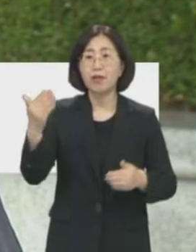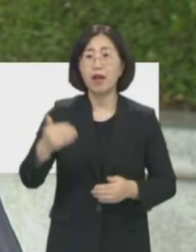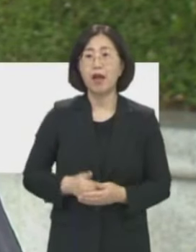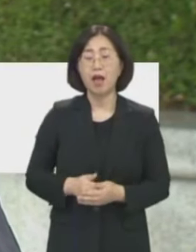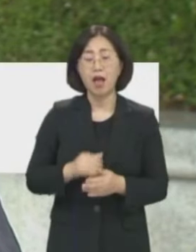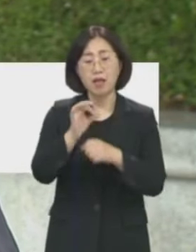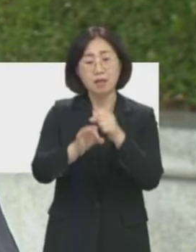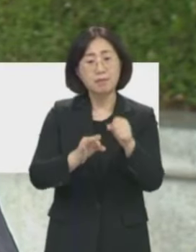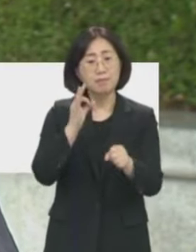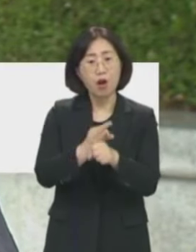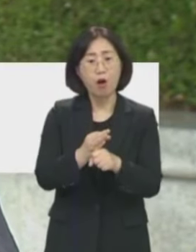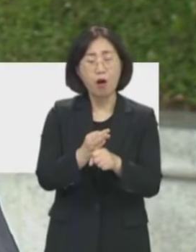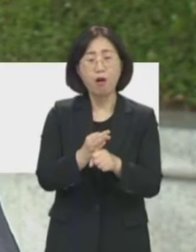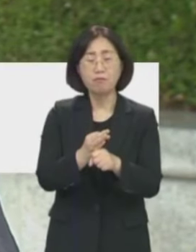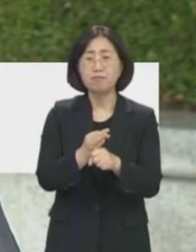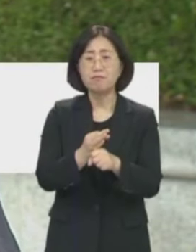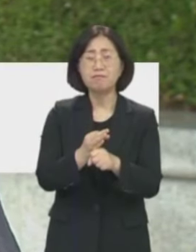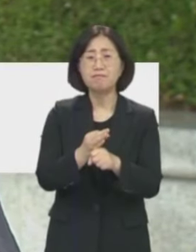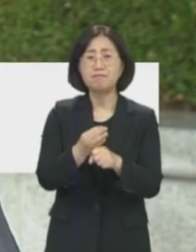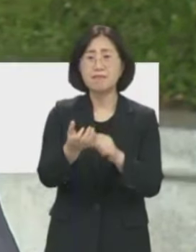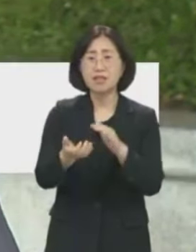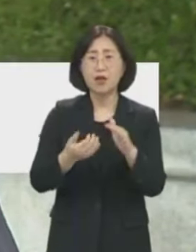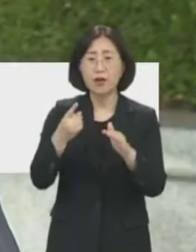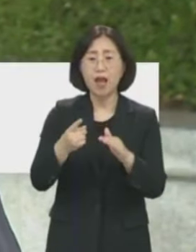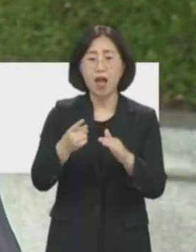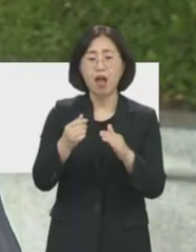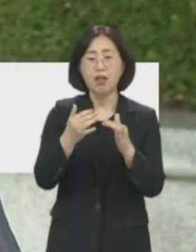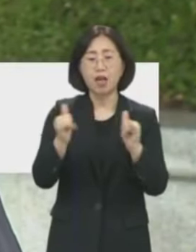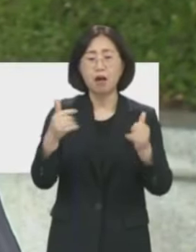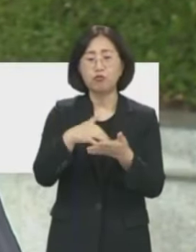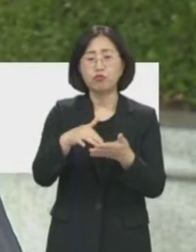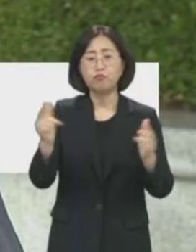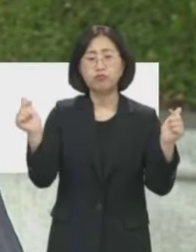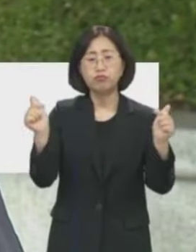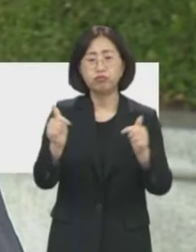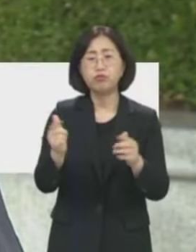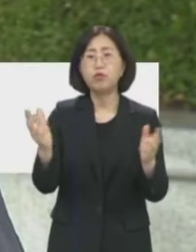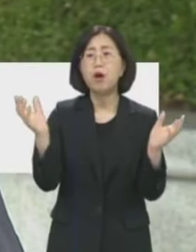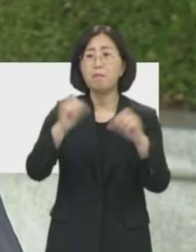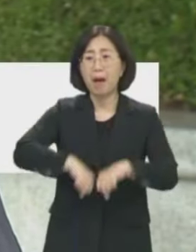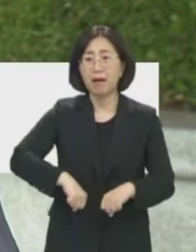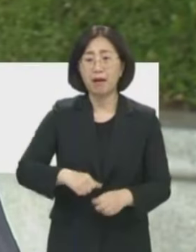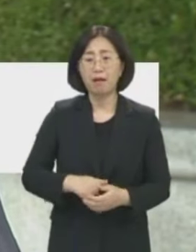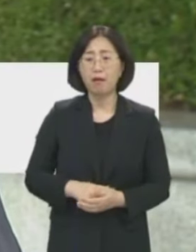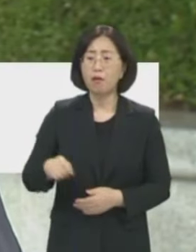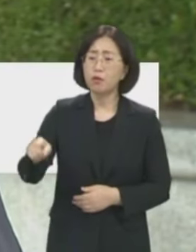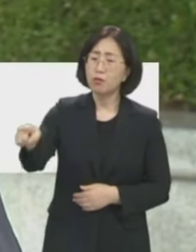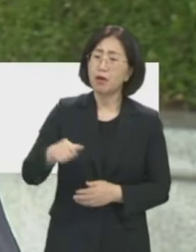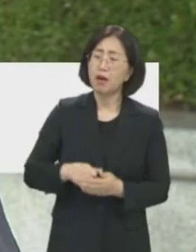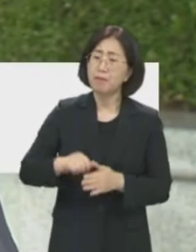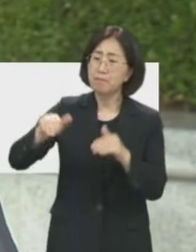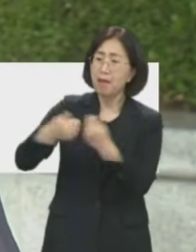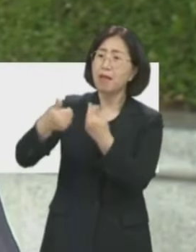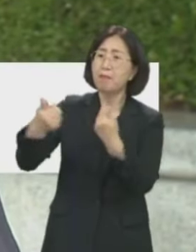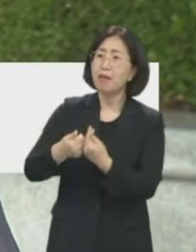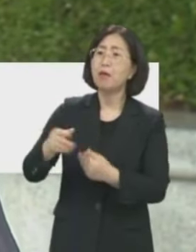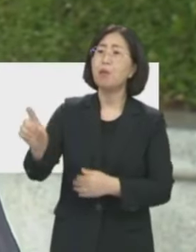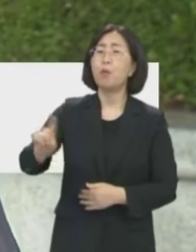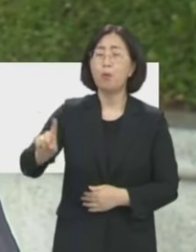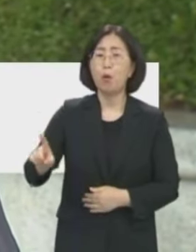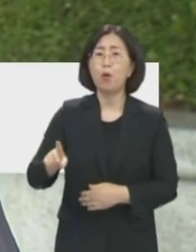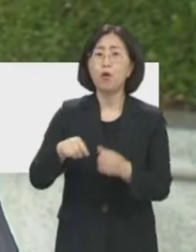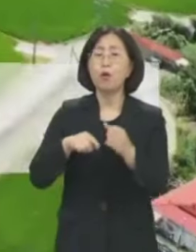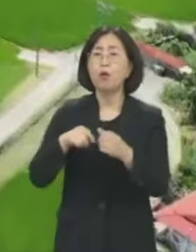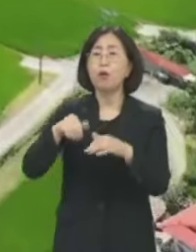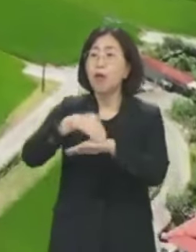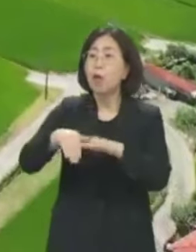존속하려면 10년 안에 망해요. 천양군은 인구가 소멸돼서. 그럼 명분이 저 사람들은 뭐 소멸 하는데 어떤 대책이 있느냐는